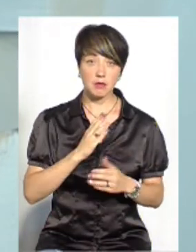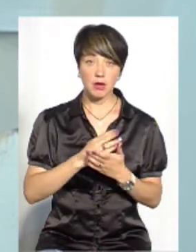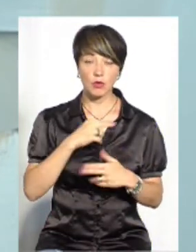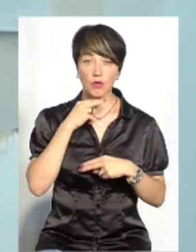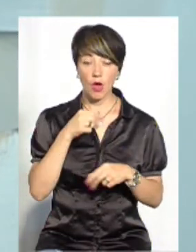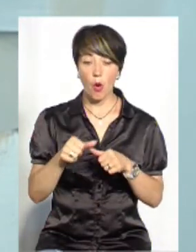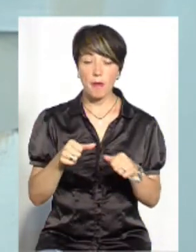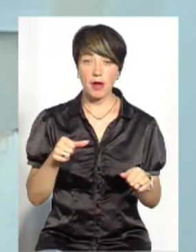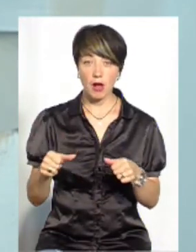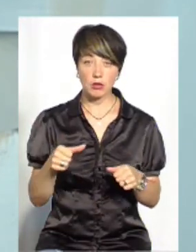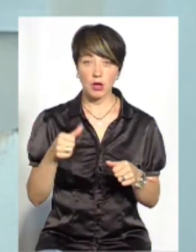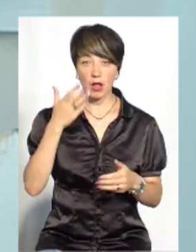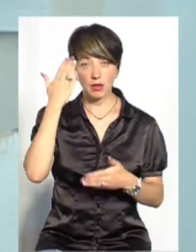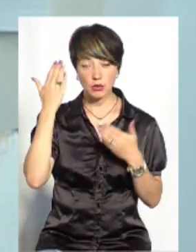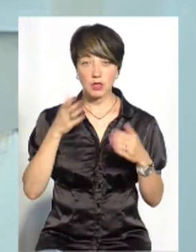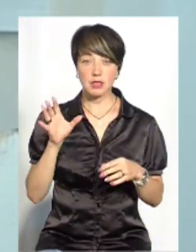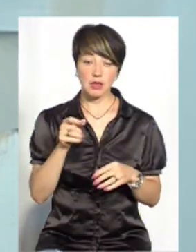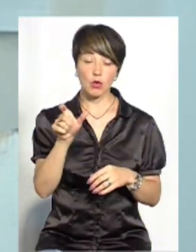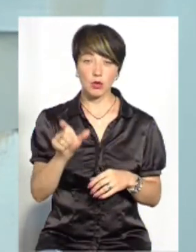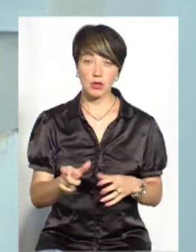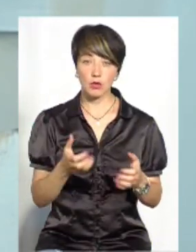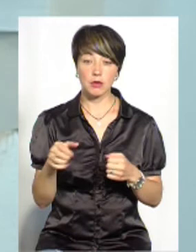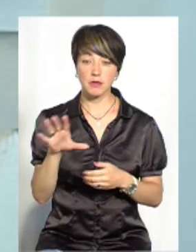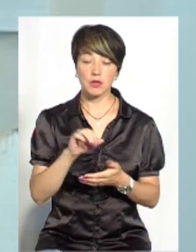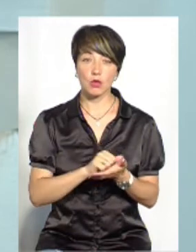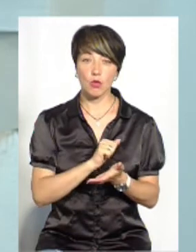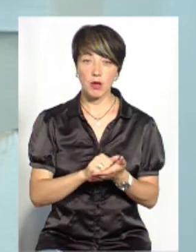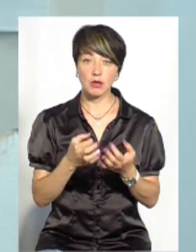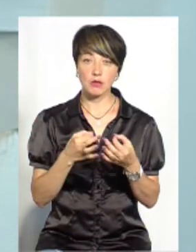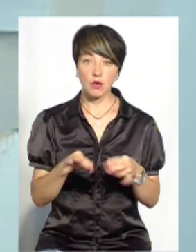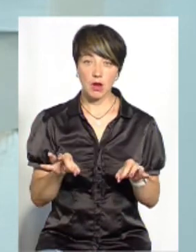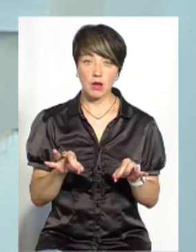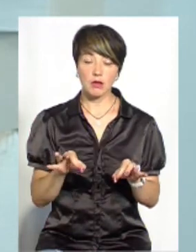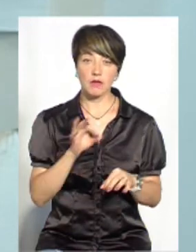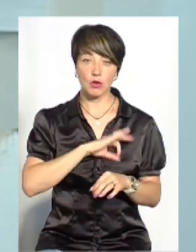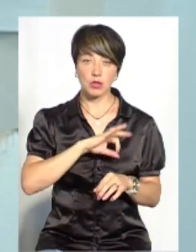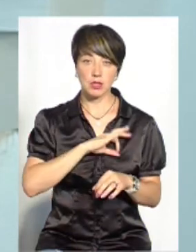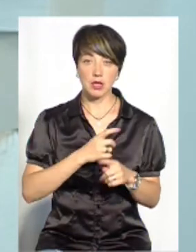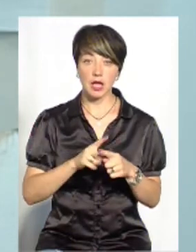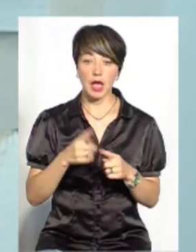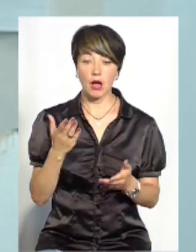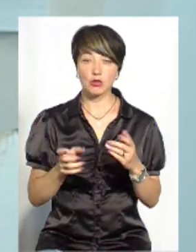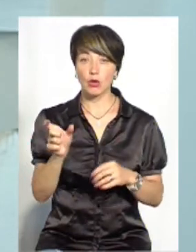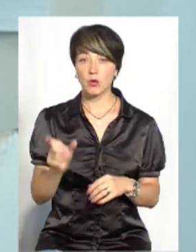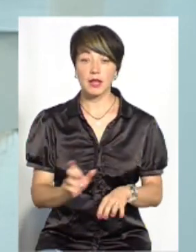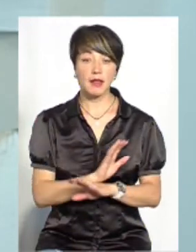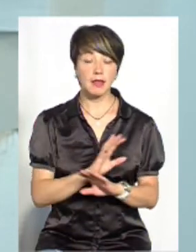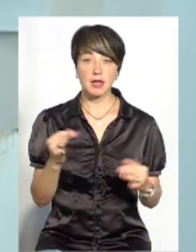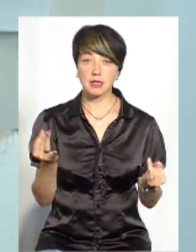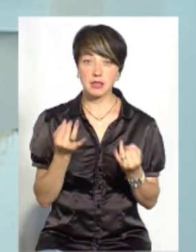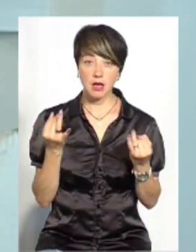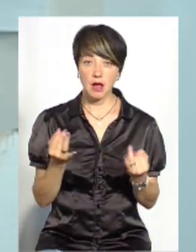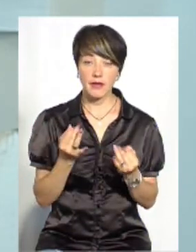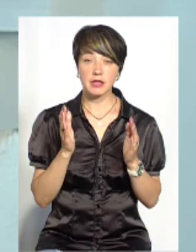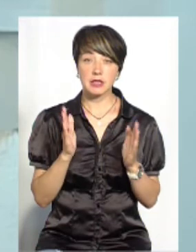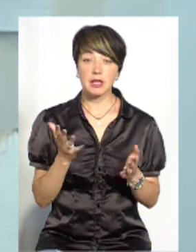на операторів атракціонної техніки, ця людина отримає всі документи, які дозволяють безпечну експлуатацію. Якщо людина не зацікавлена, а